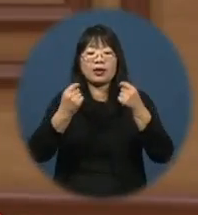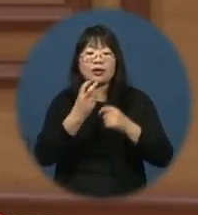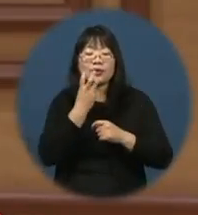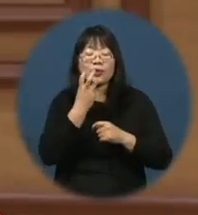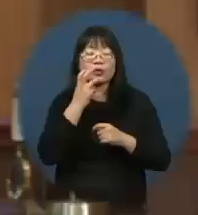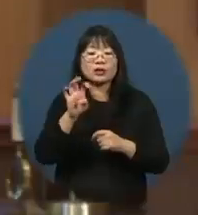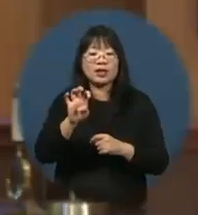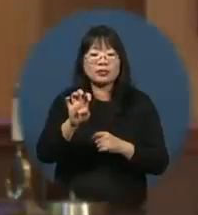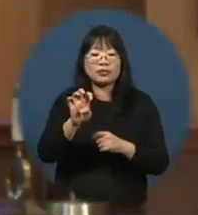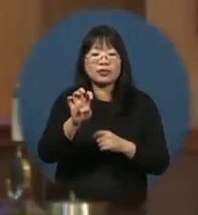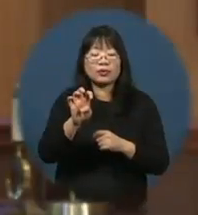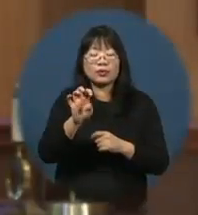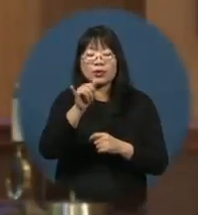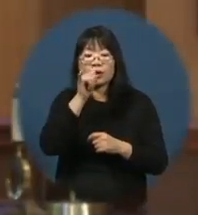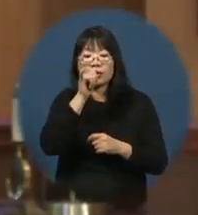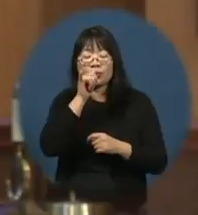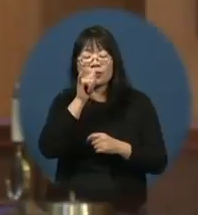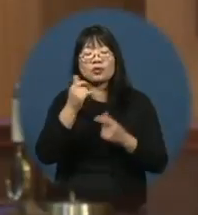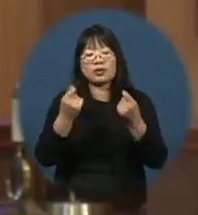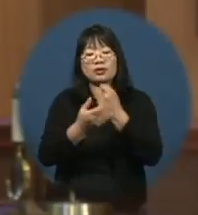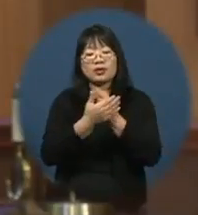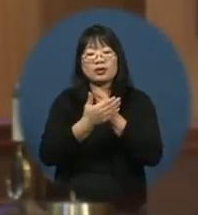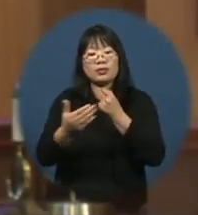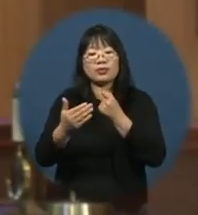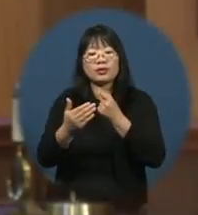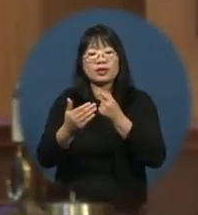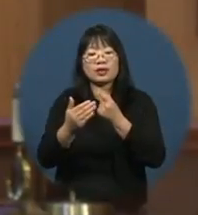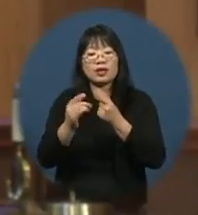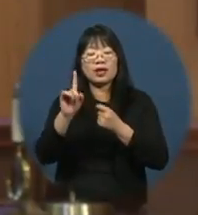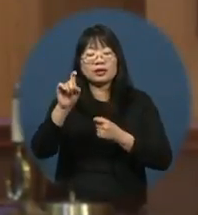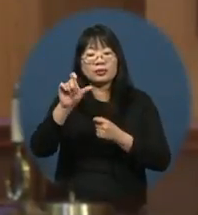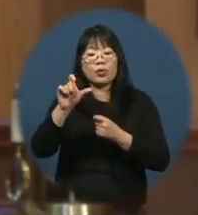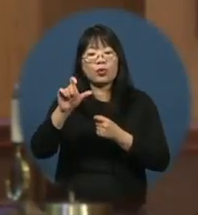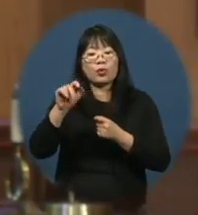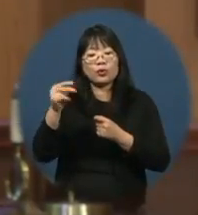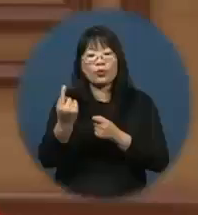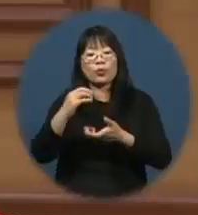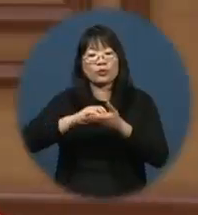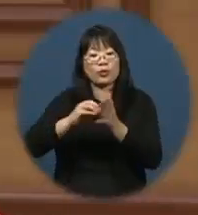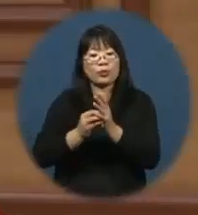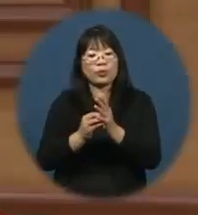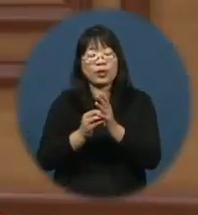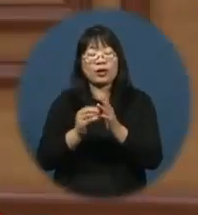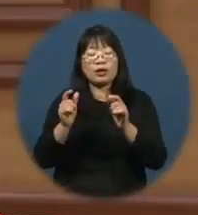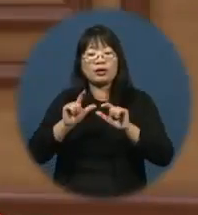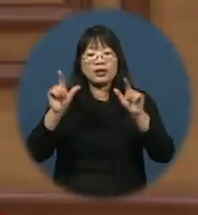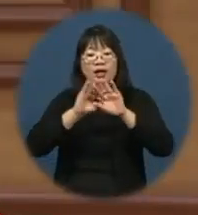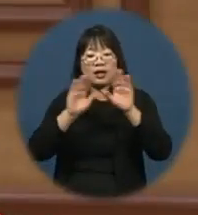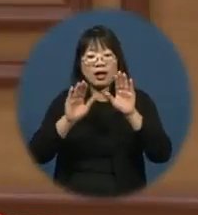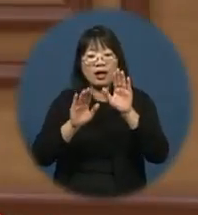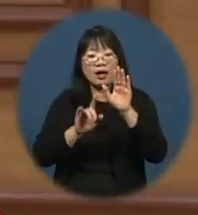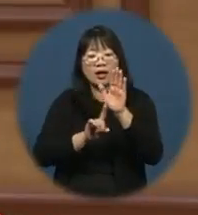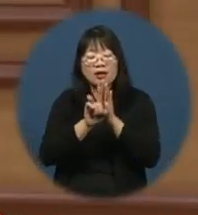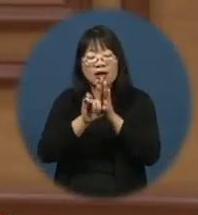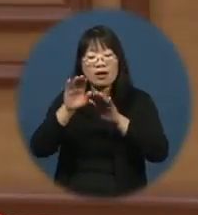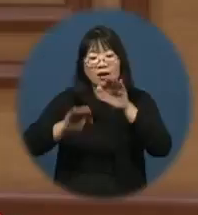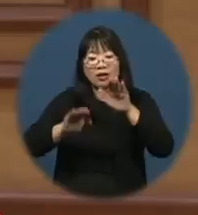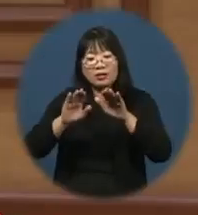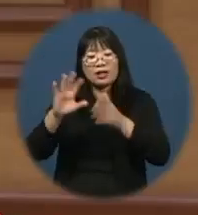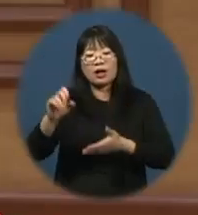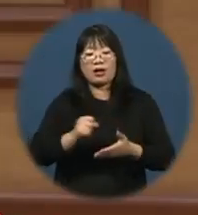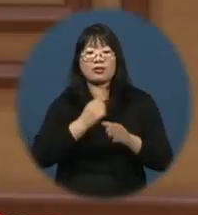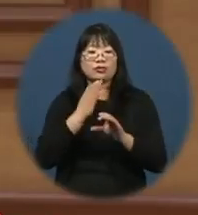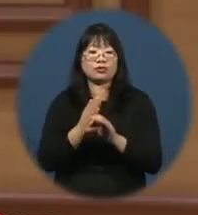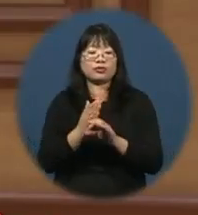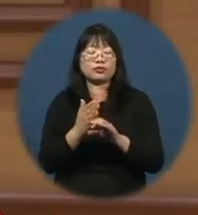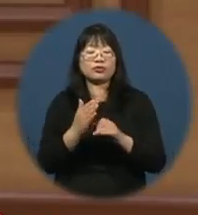뭐 40도 육박했으니까 사실 15도 정도의 그렇죠. 어떤 일교차를 갖고 있습니다. 그렇게 될